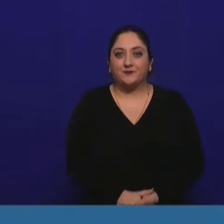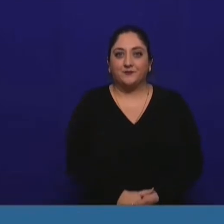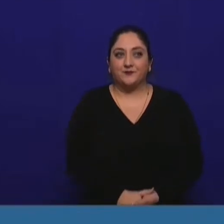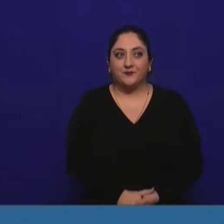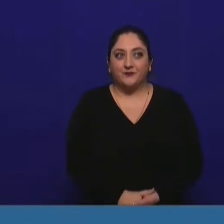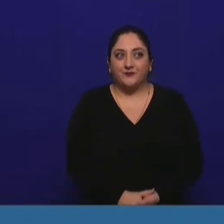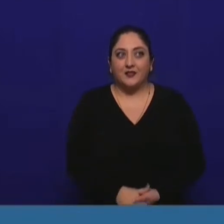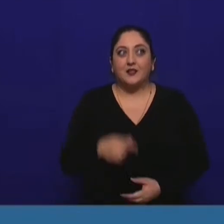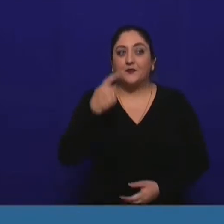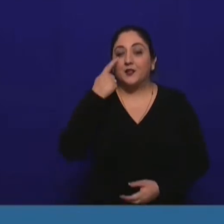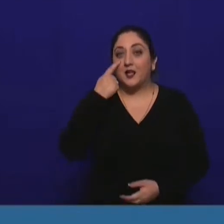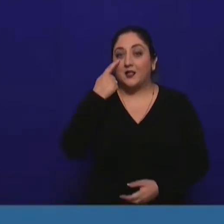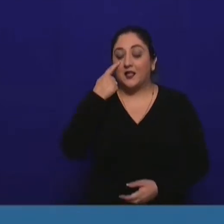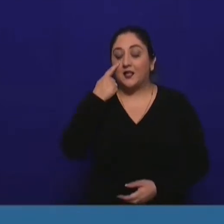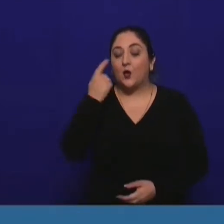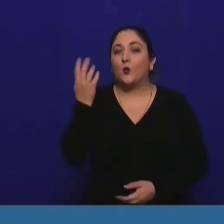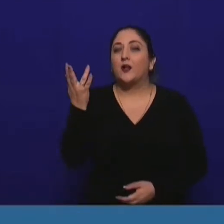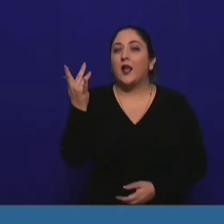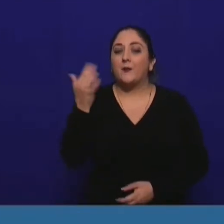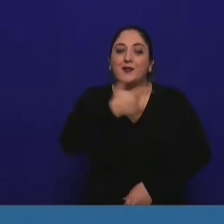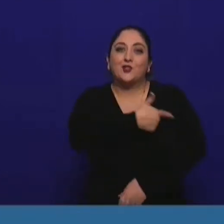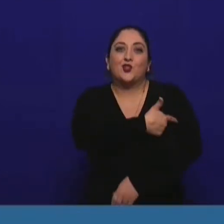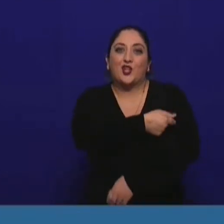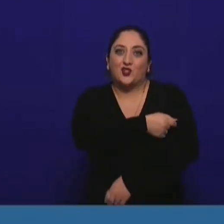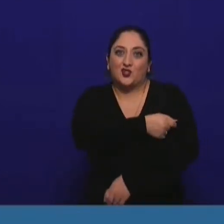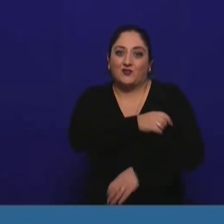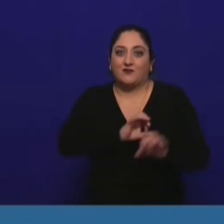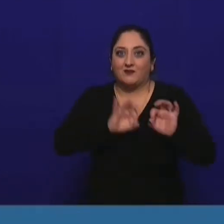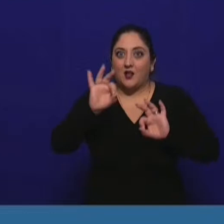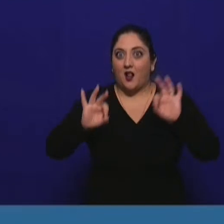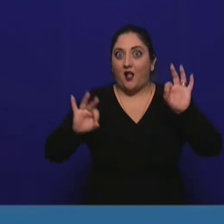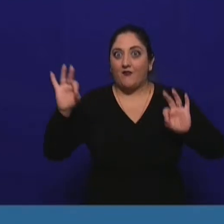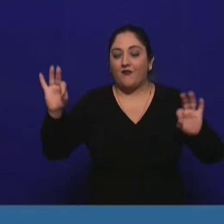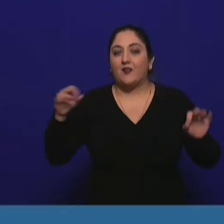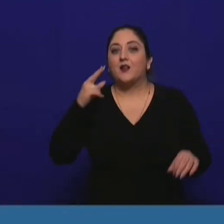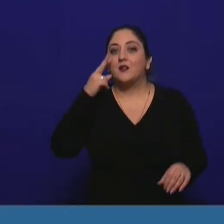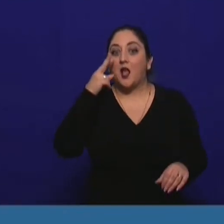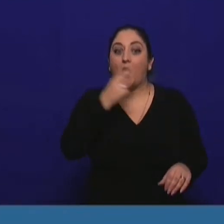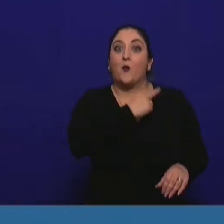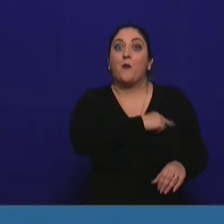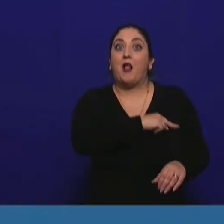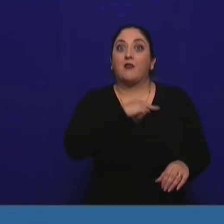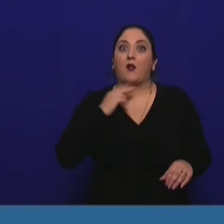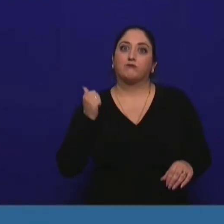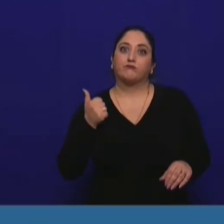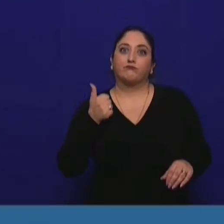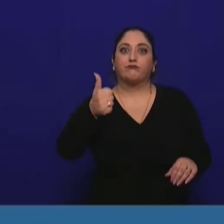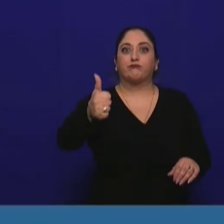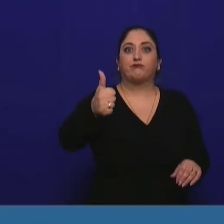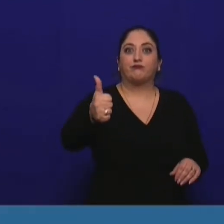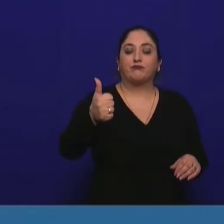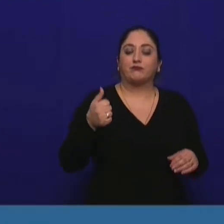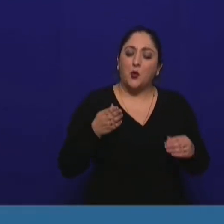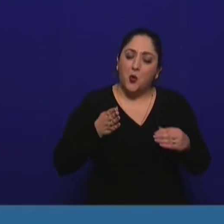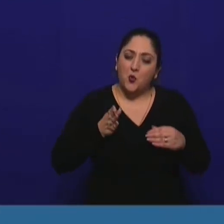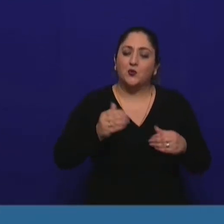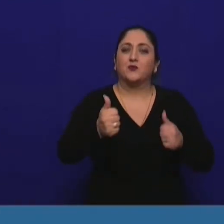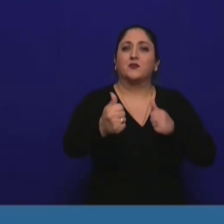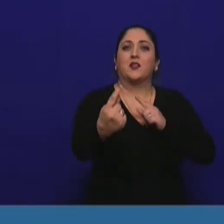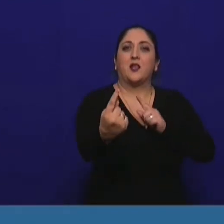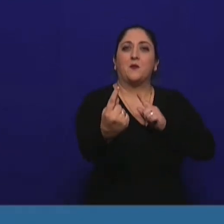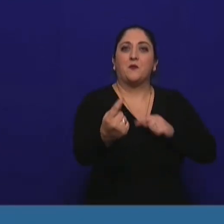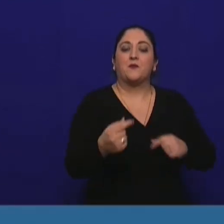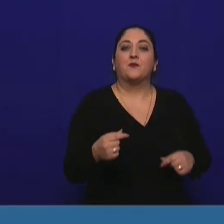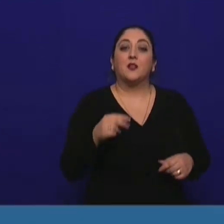Jekk inħarsu lejn l-ammonti ta' tilqim naraw li bħalma dejjem rajtu Malta qiegħda fuq ta' quddiem fit-tilqim għal